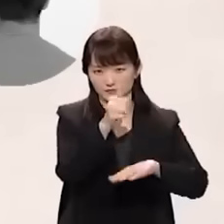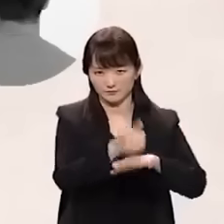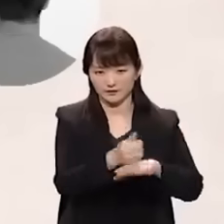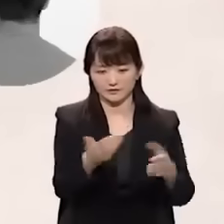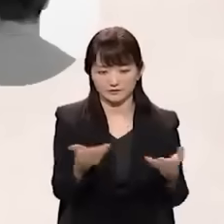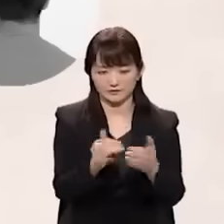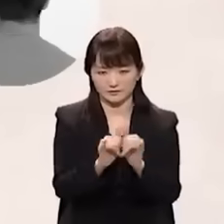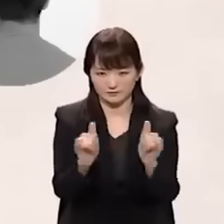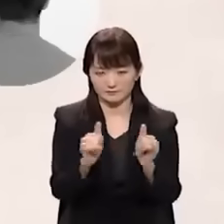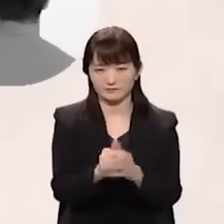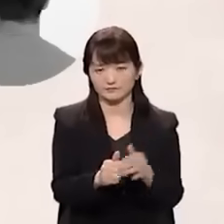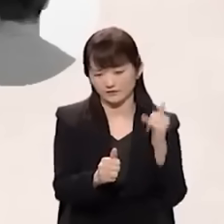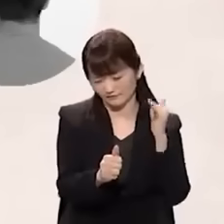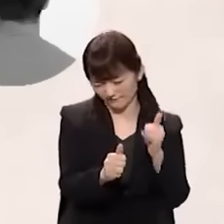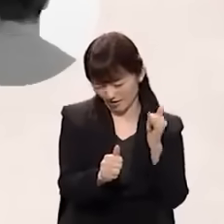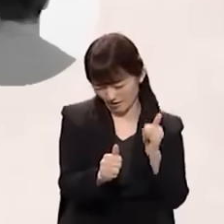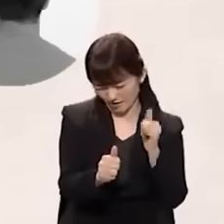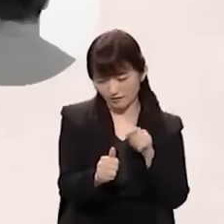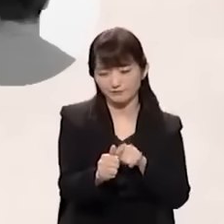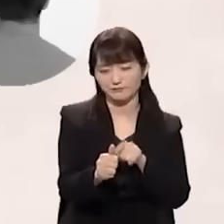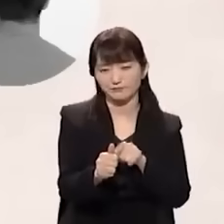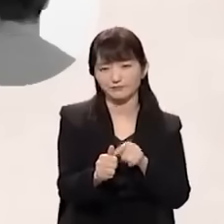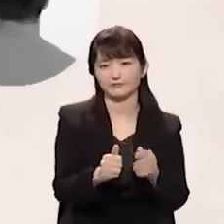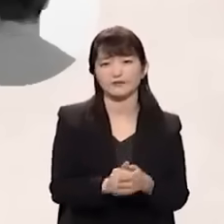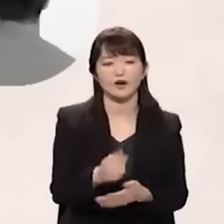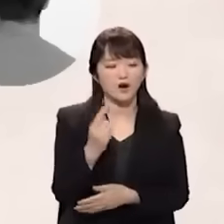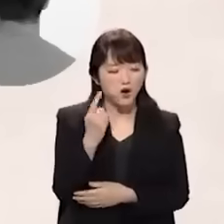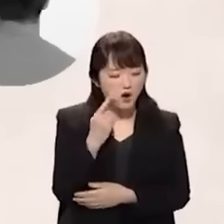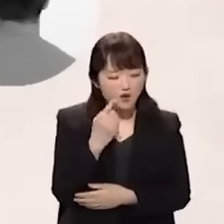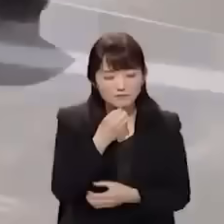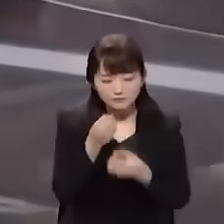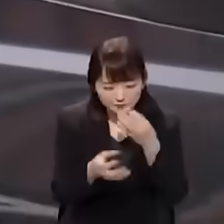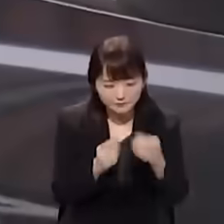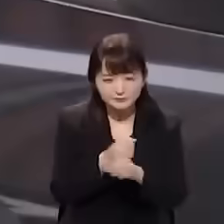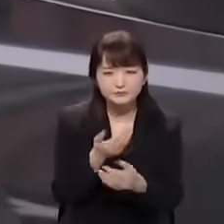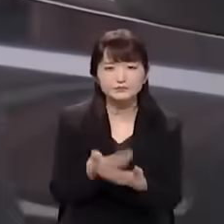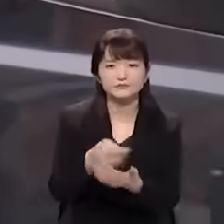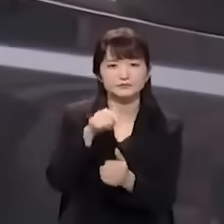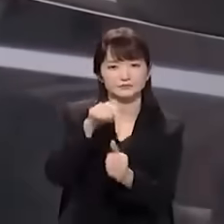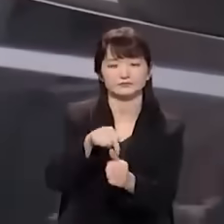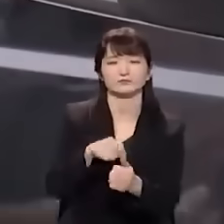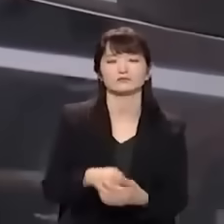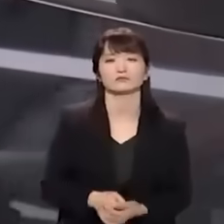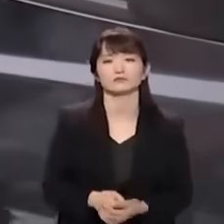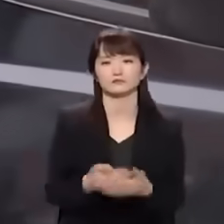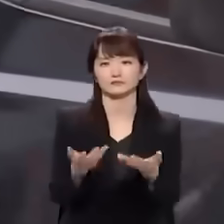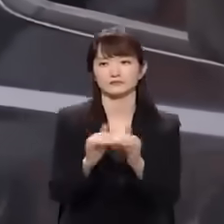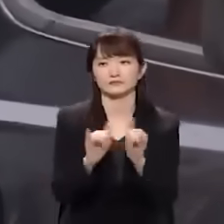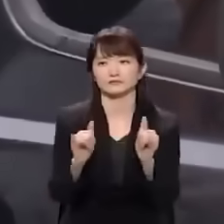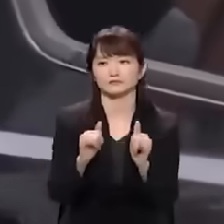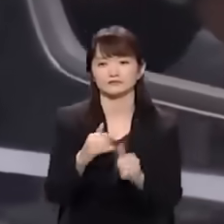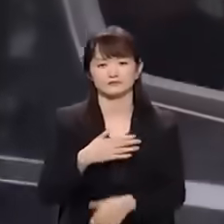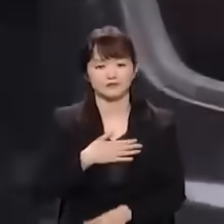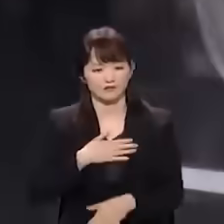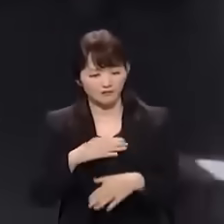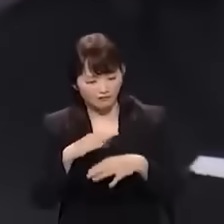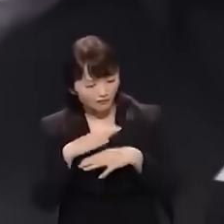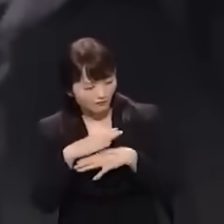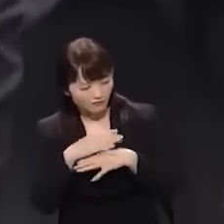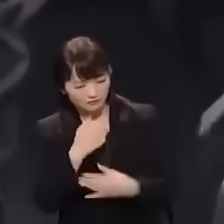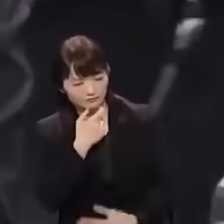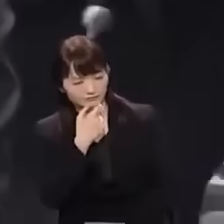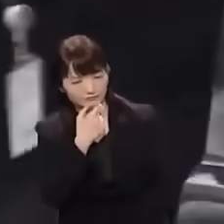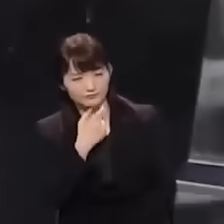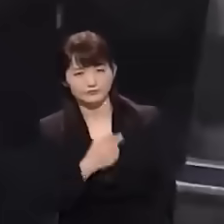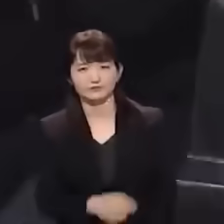직원에게도 수차례 전화를 해 가지고 네가 좀 이렇게 호위로 자수를 해 달라라고 했는데 그 해당 지원은 아 나 겁이 난다라고 하면서